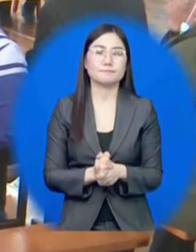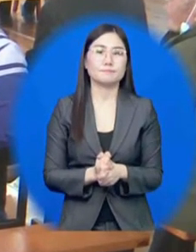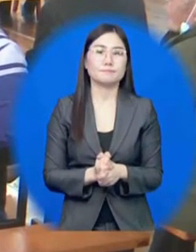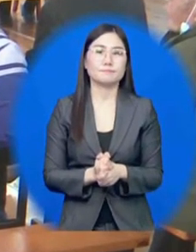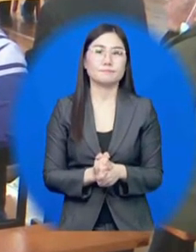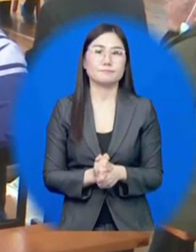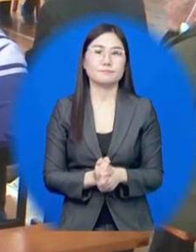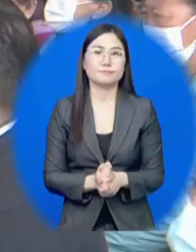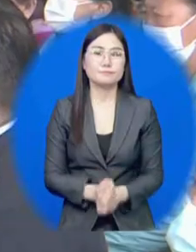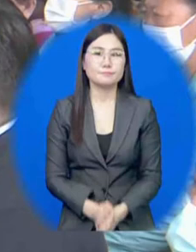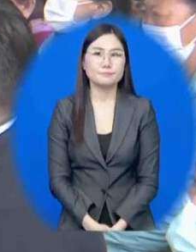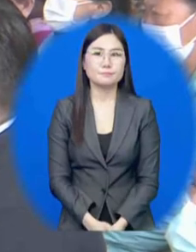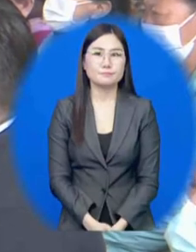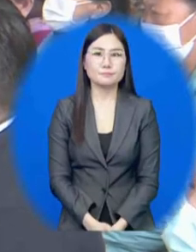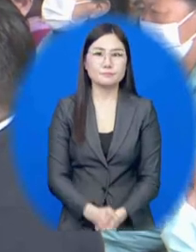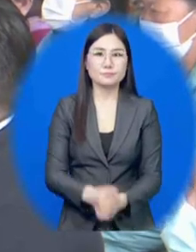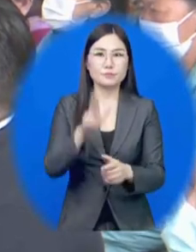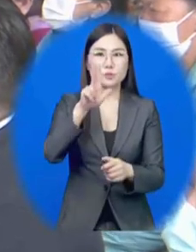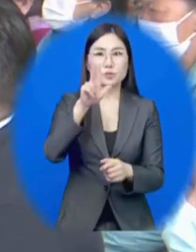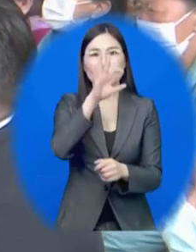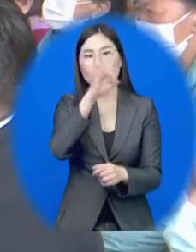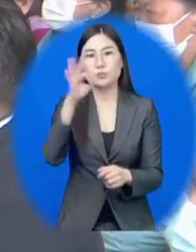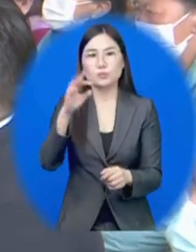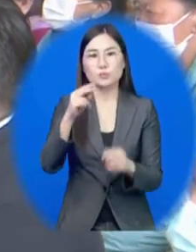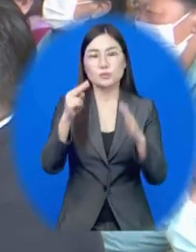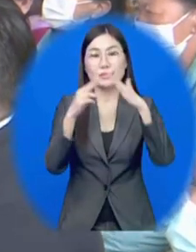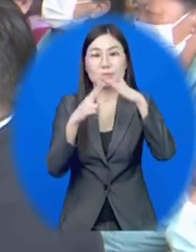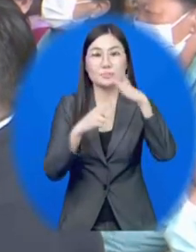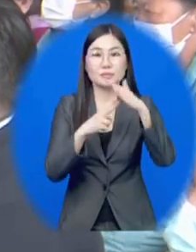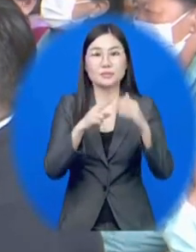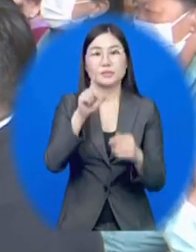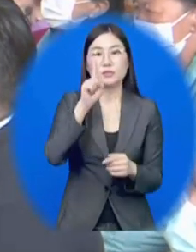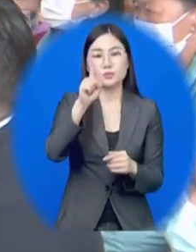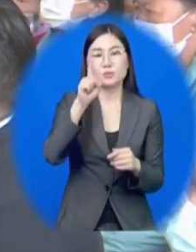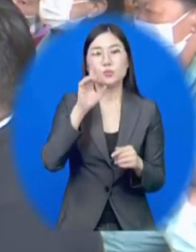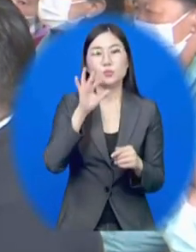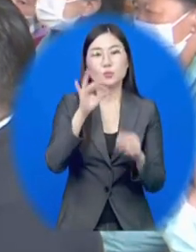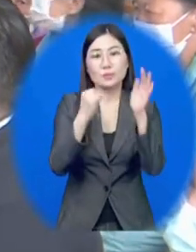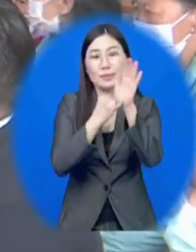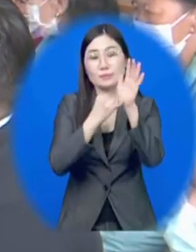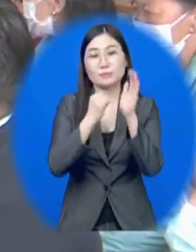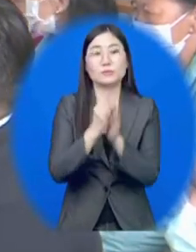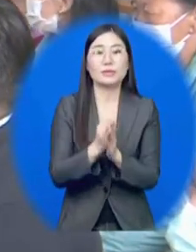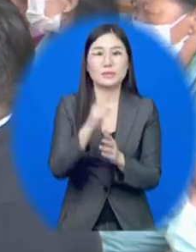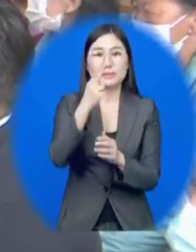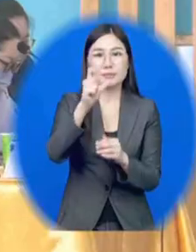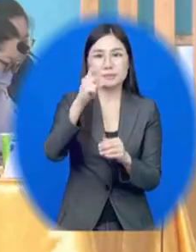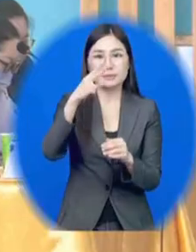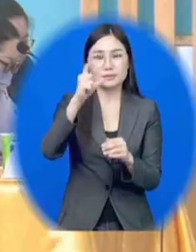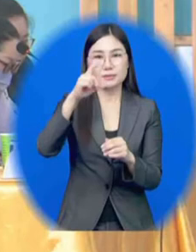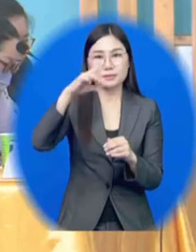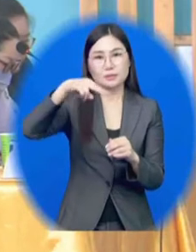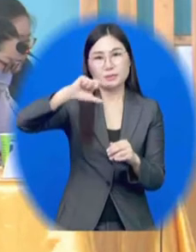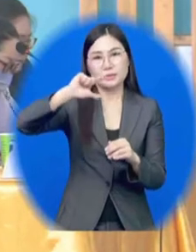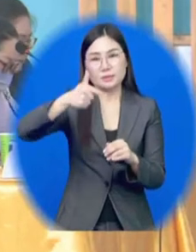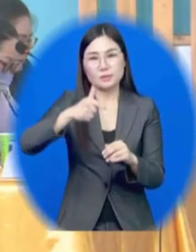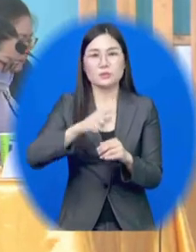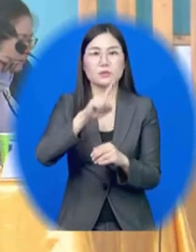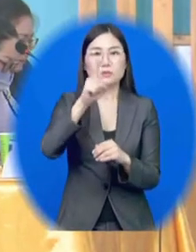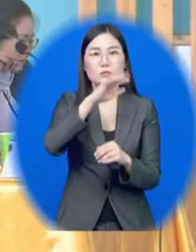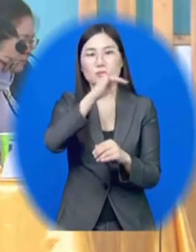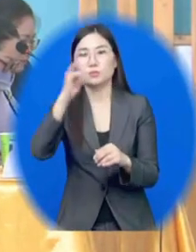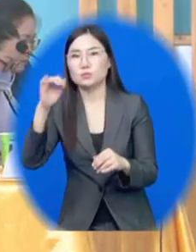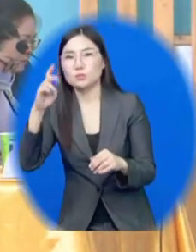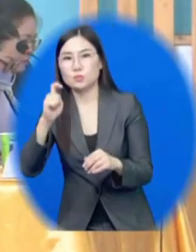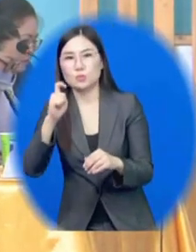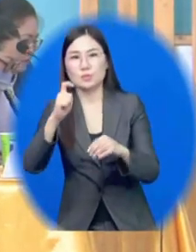энэ намар ашиглалтанд орно. 300 дугаар цэцэрлэг болон 156 дугаар сургуулийн цөцлбэрийн намдралтын зуухыг эрчим хүчний